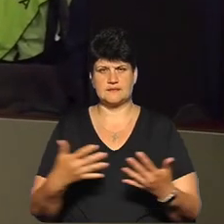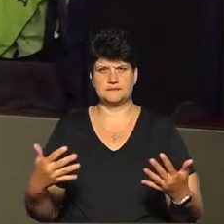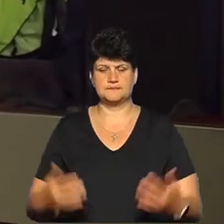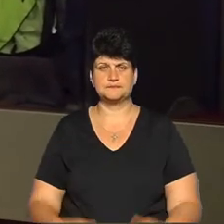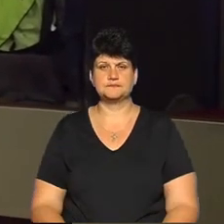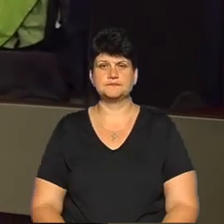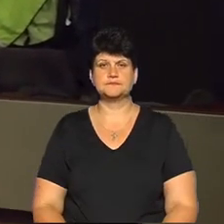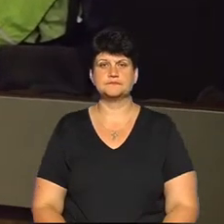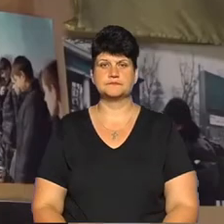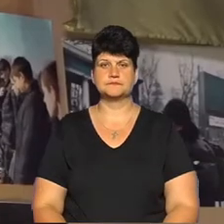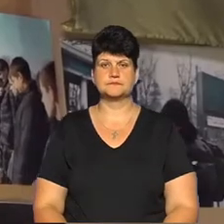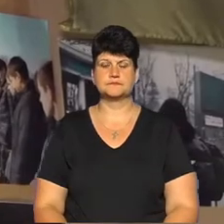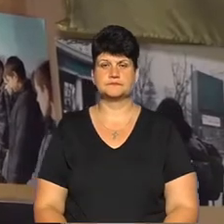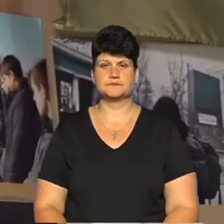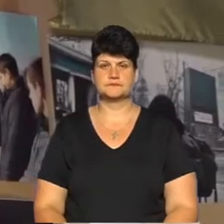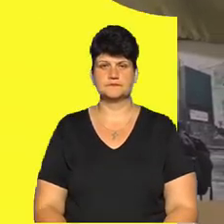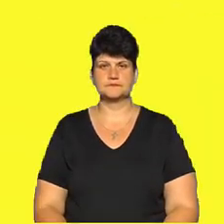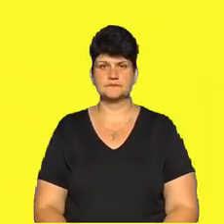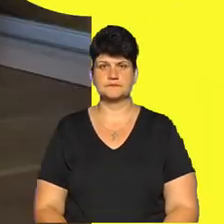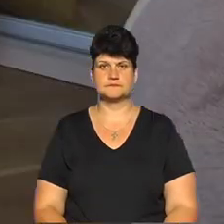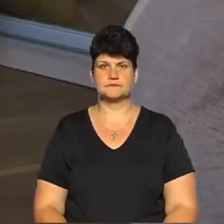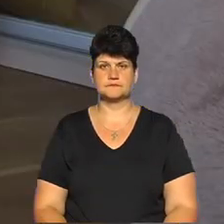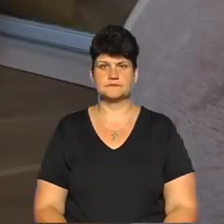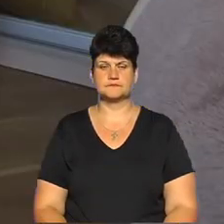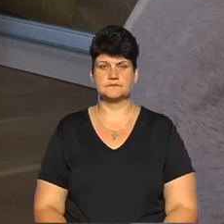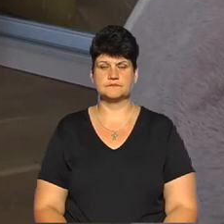Андрій Бодак. Новини на Суспільному. Тернопіль.